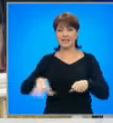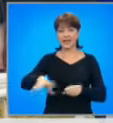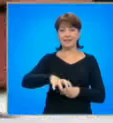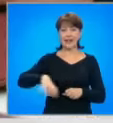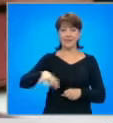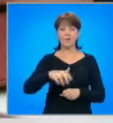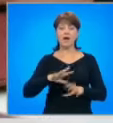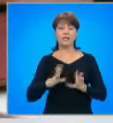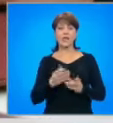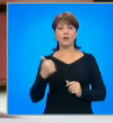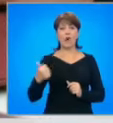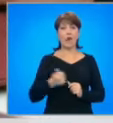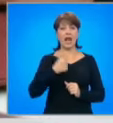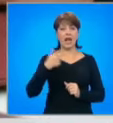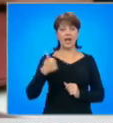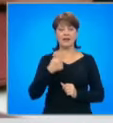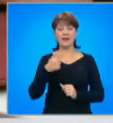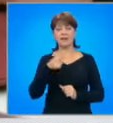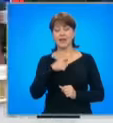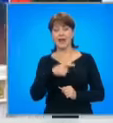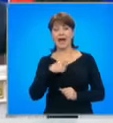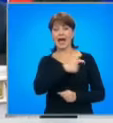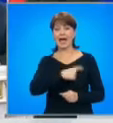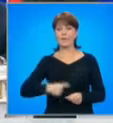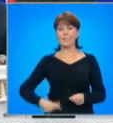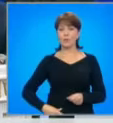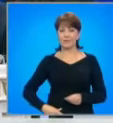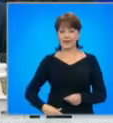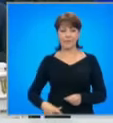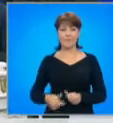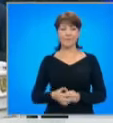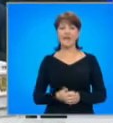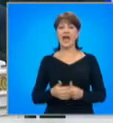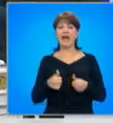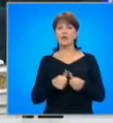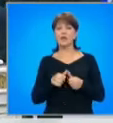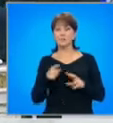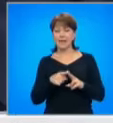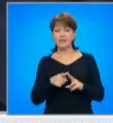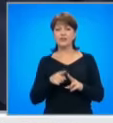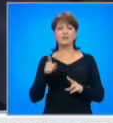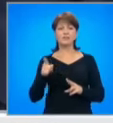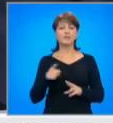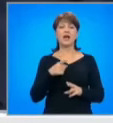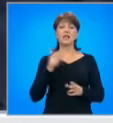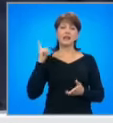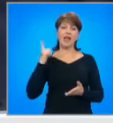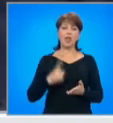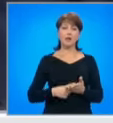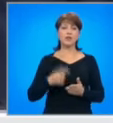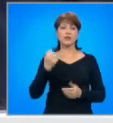с лидерите на сепаратистските Донецка и Луганска народни републики Денис Пушилин и Леонид Пасечник и с наложените от